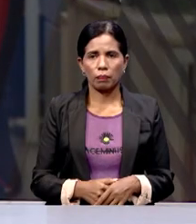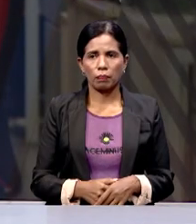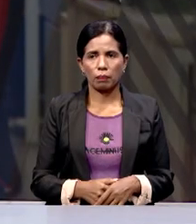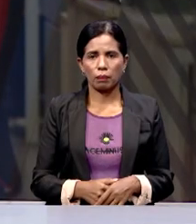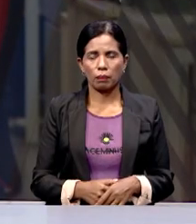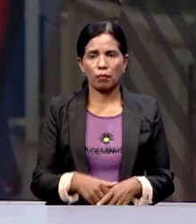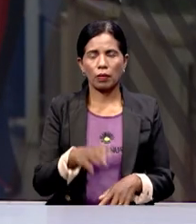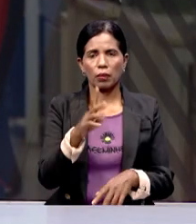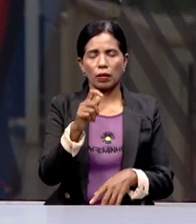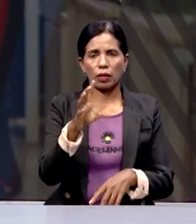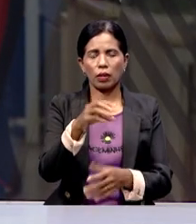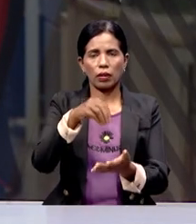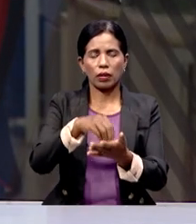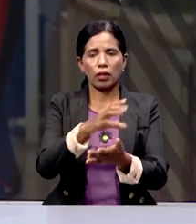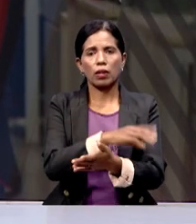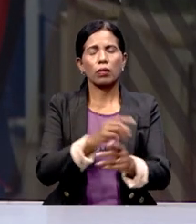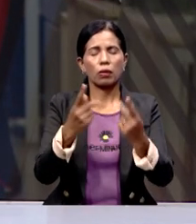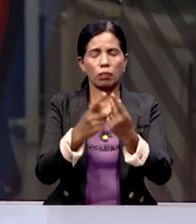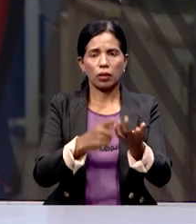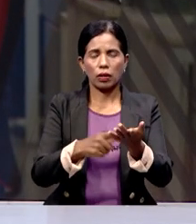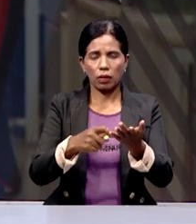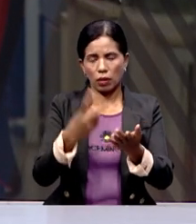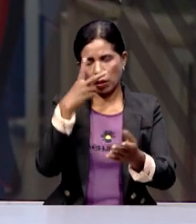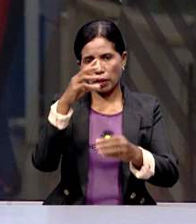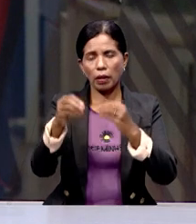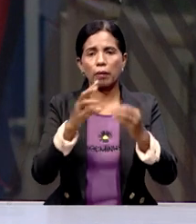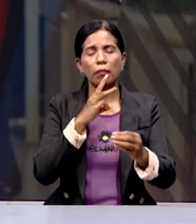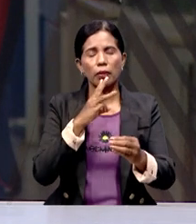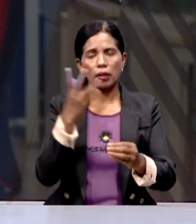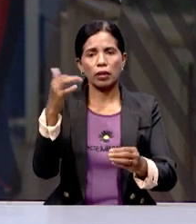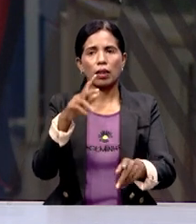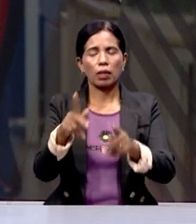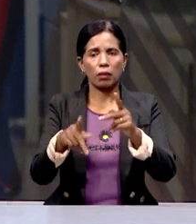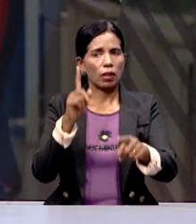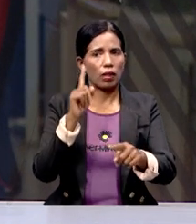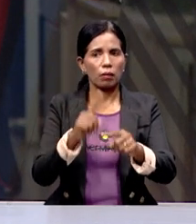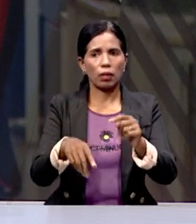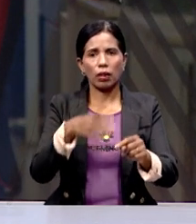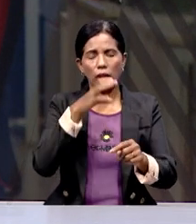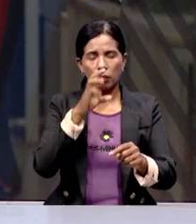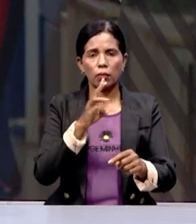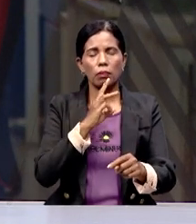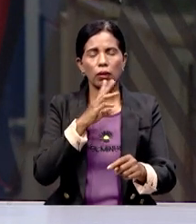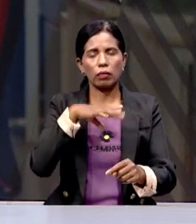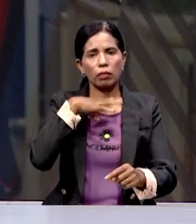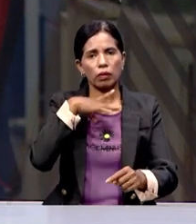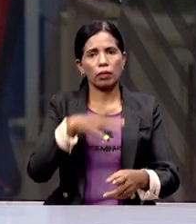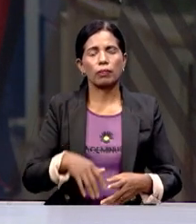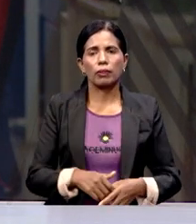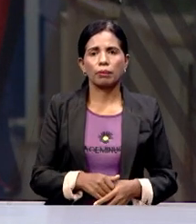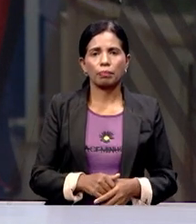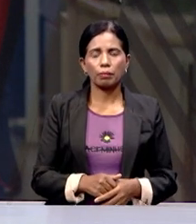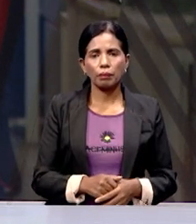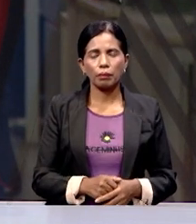Betel ia pede staka kipa tekniku hodi kontrolu be matan sira nune komunidade la bele konsumu be merek.